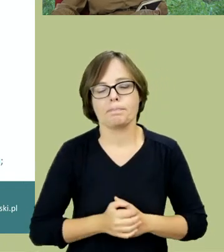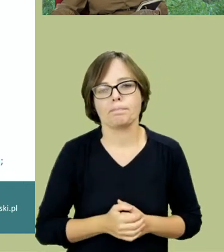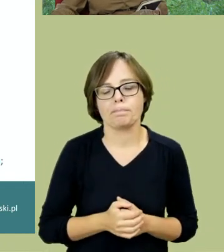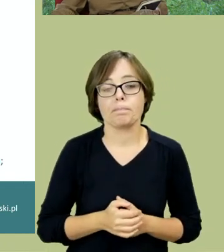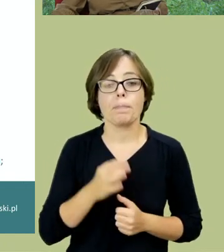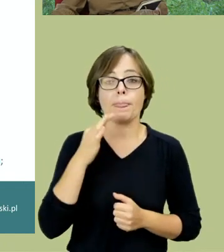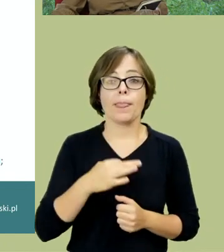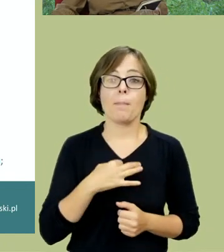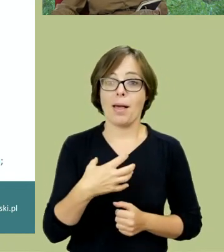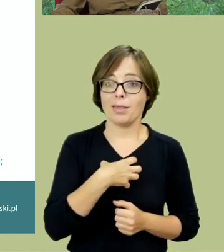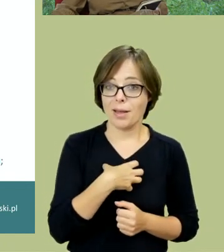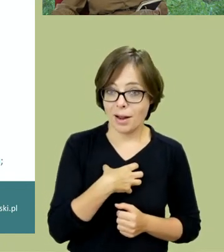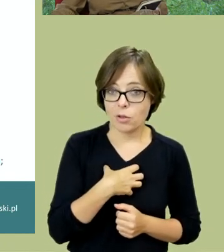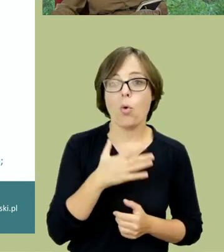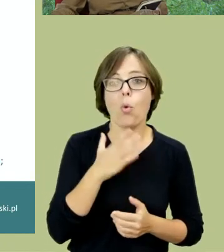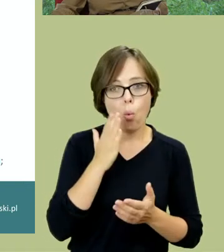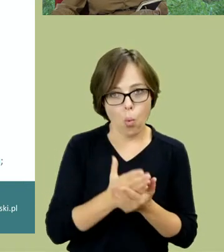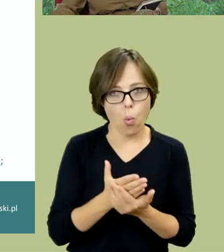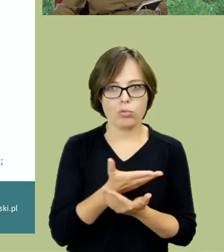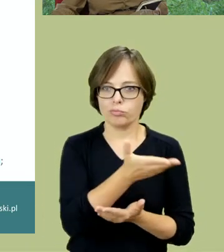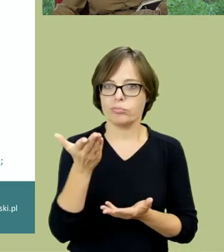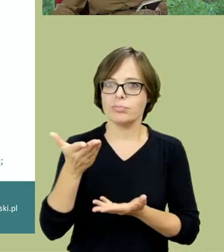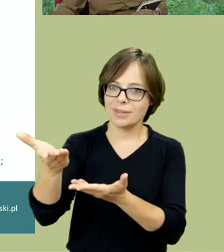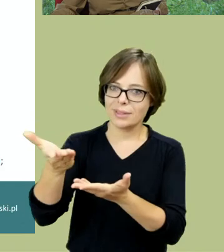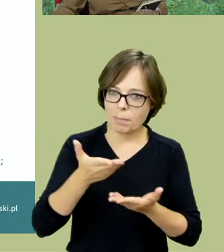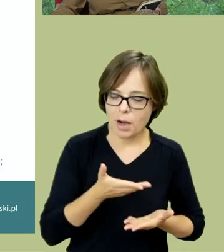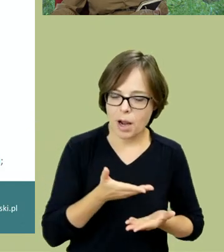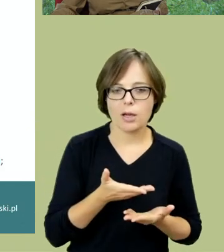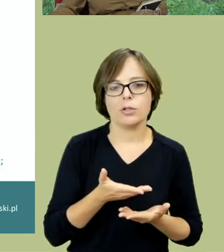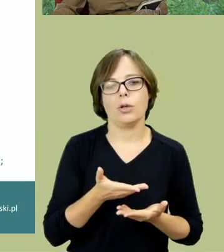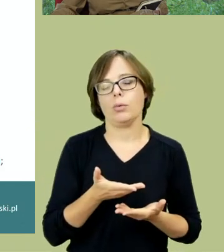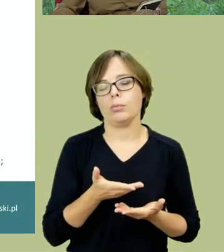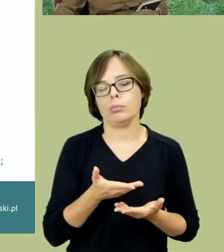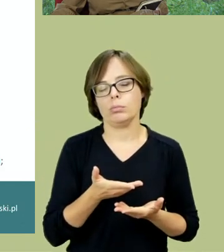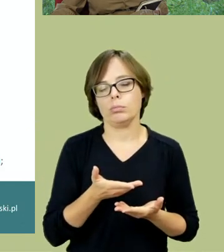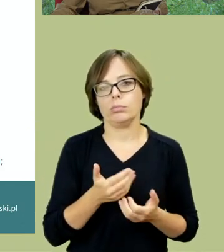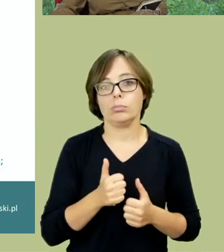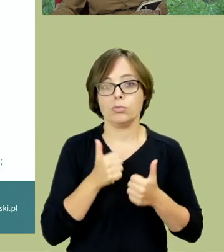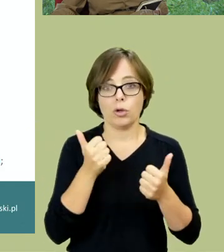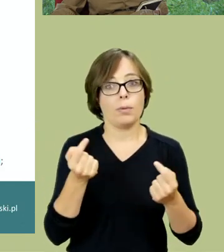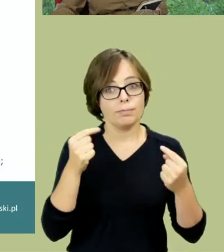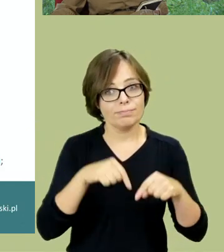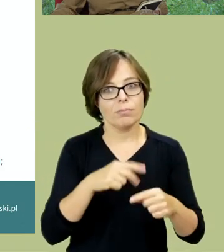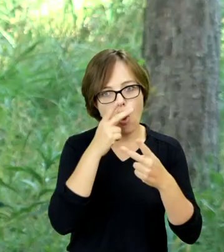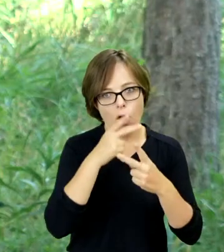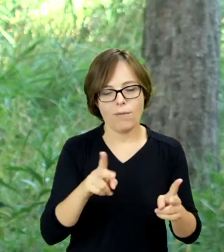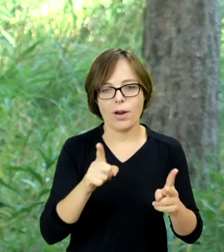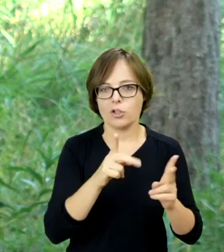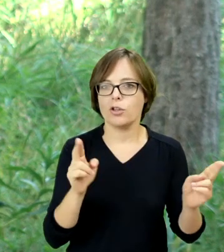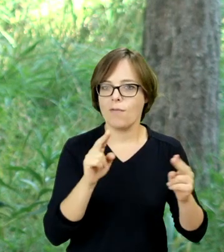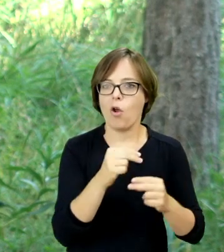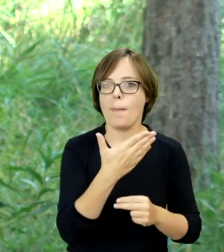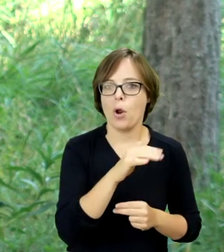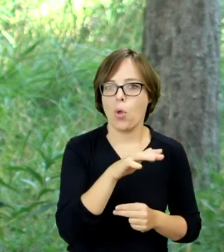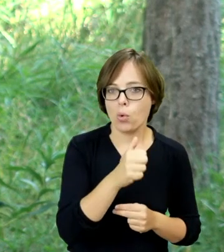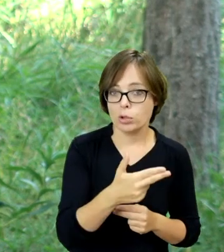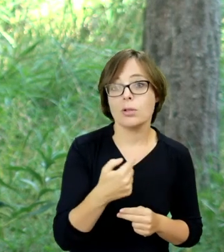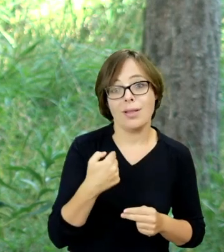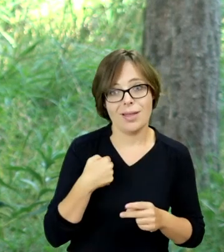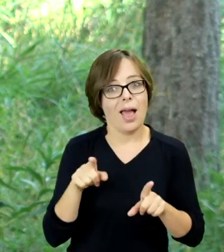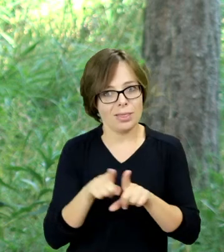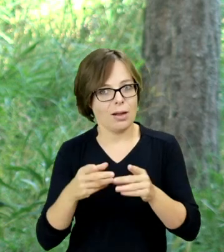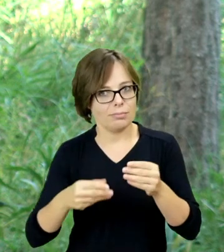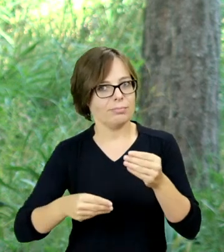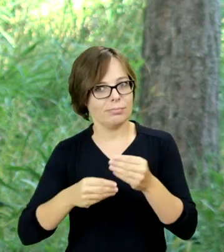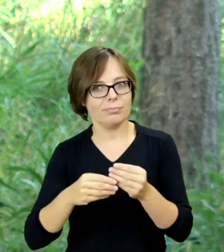dyrektor już państwa zapraszał do tego, aby odwiedzić dworek Milusin. Ja przyłączam się